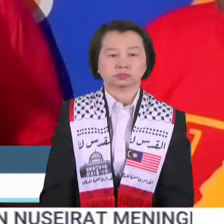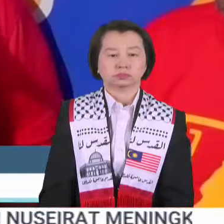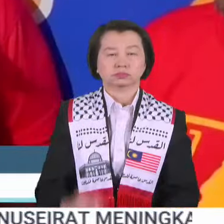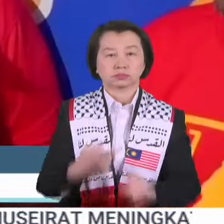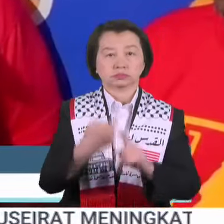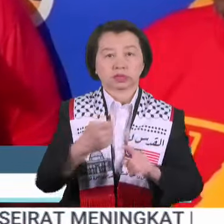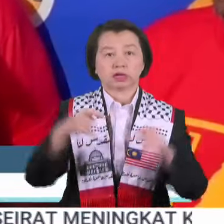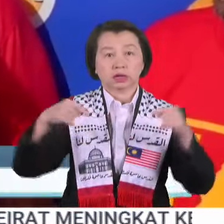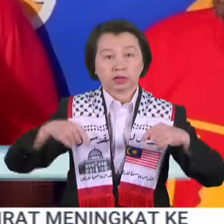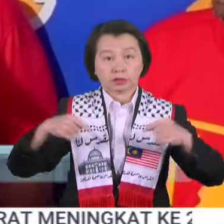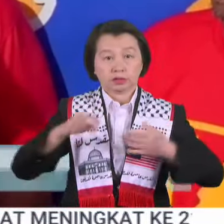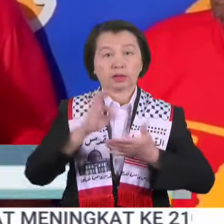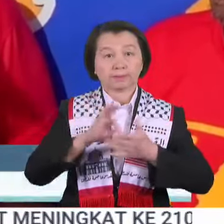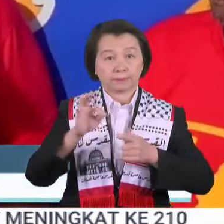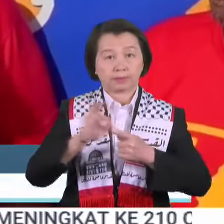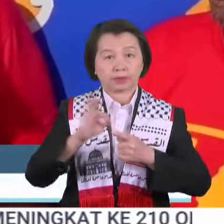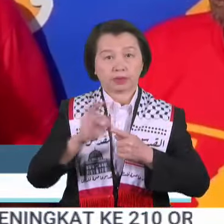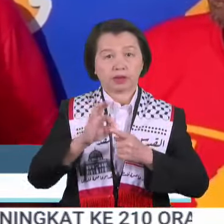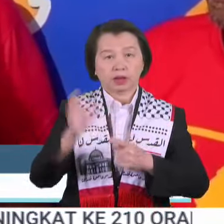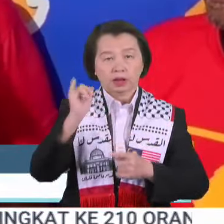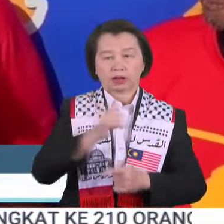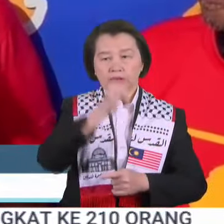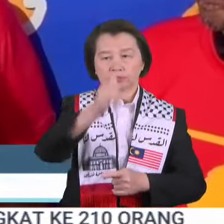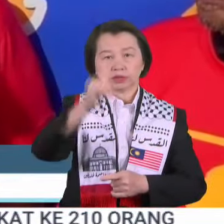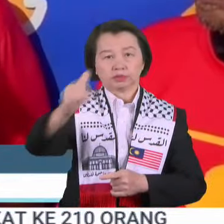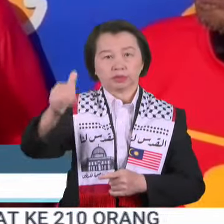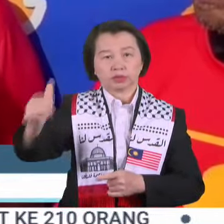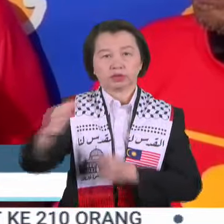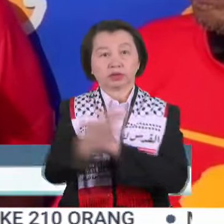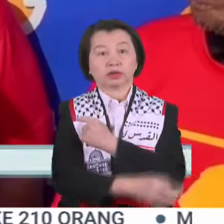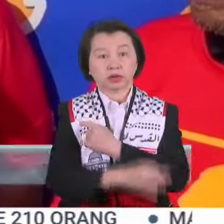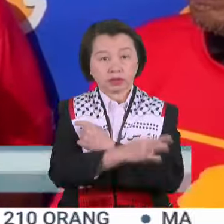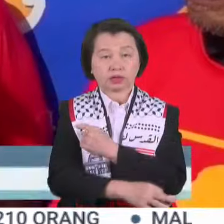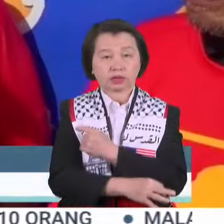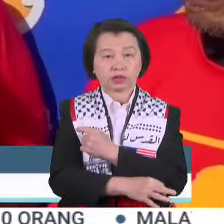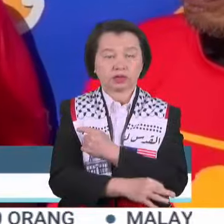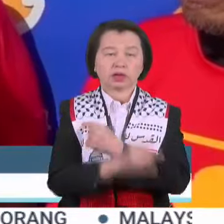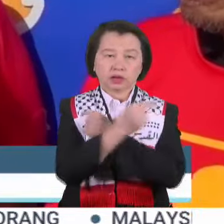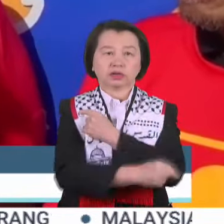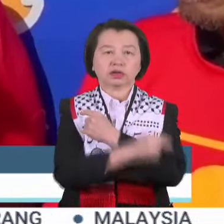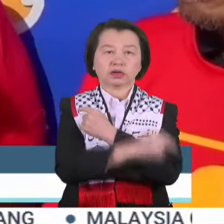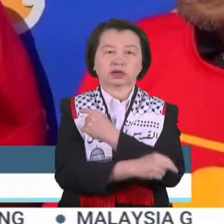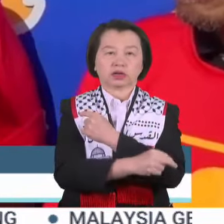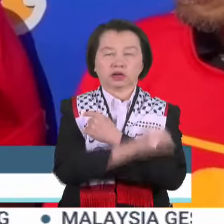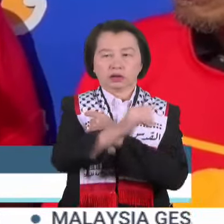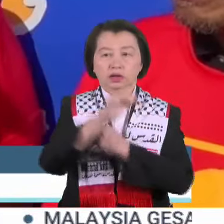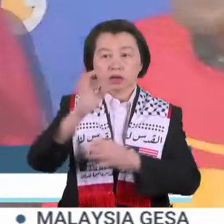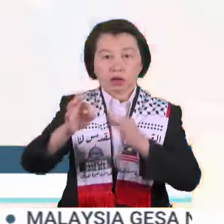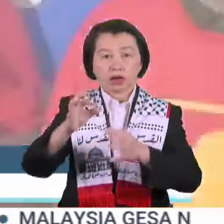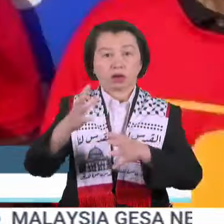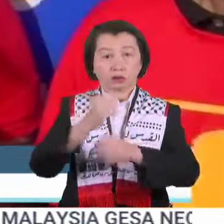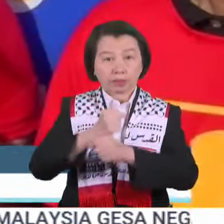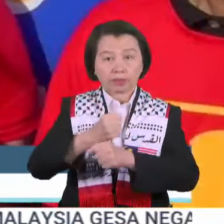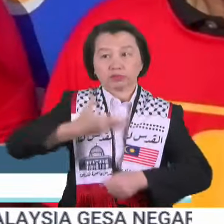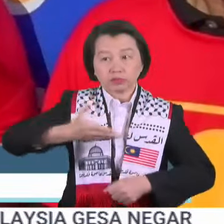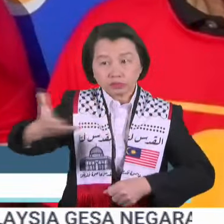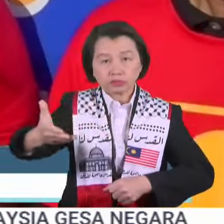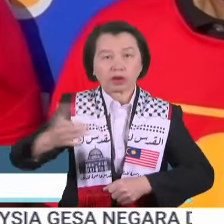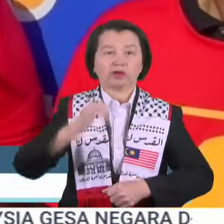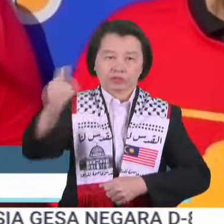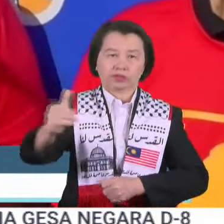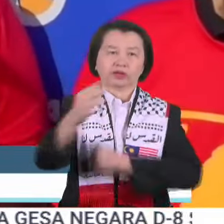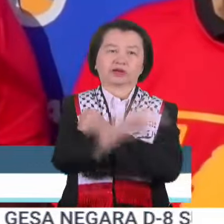Daripada sini kita akan bergerak daripada negeri ke negeri pula lah bagi sekiranya dapat jemputan daripada negeri-negeri lain. Ya, sudah